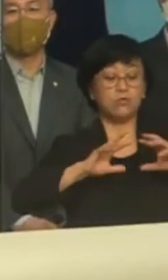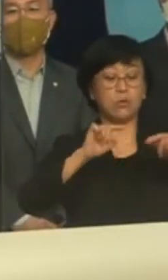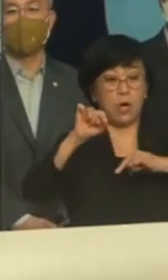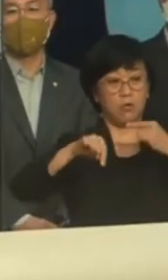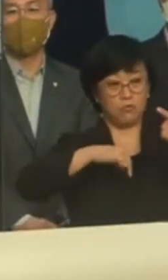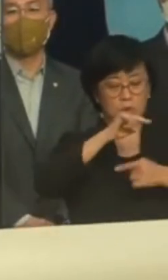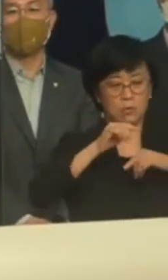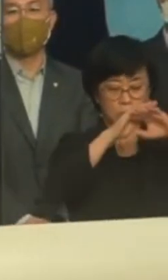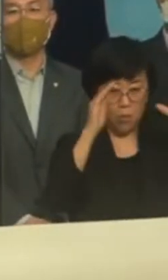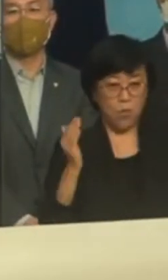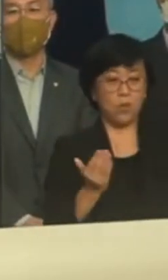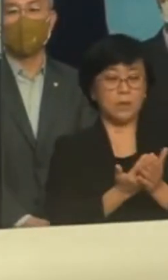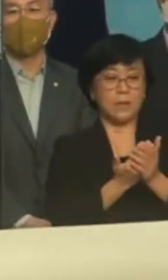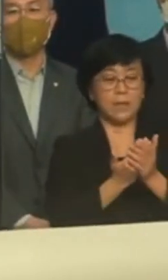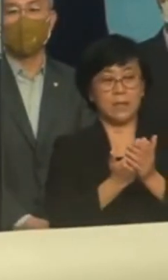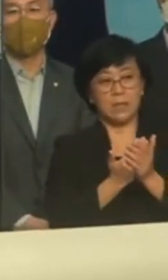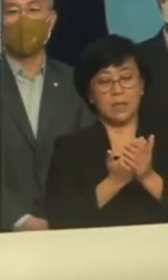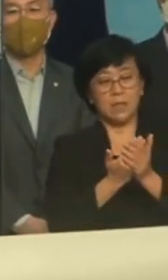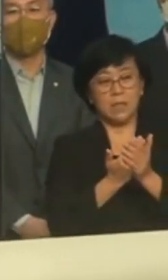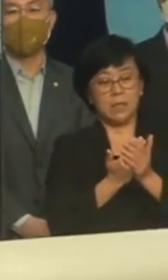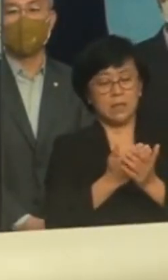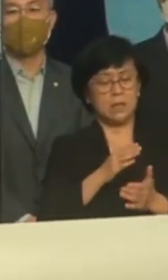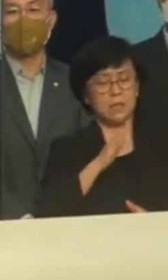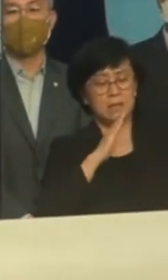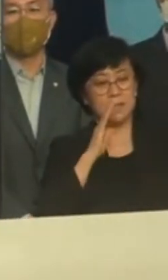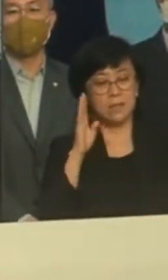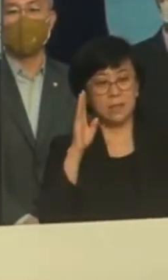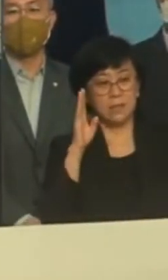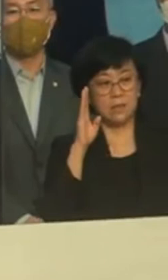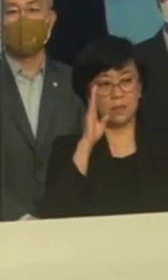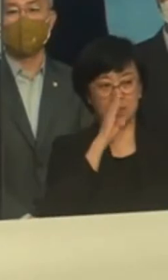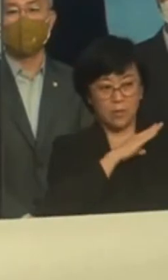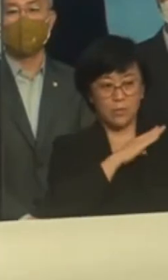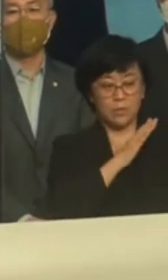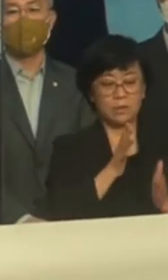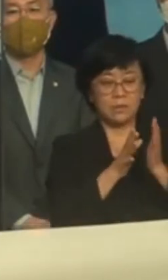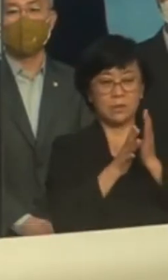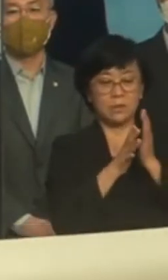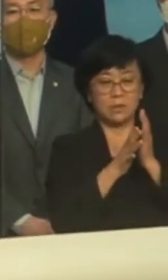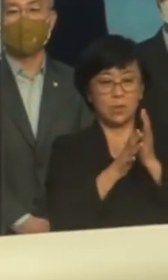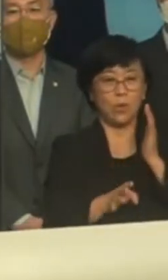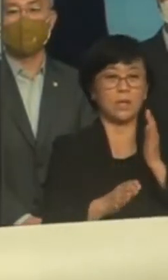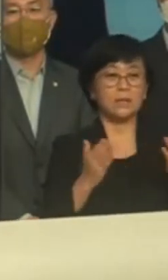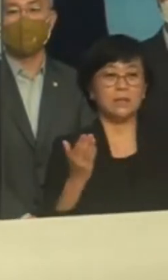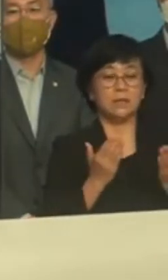대한 있을 수 없는 해괴한 일이